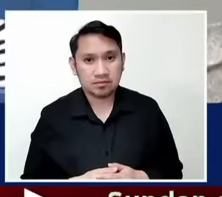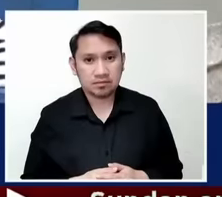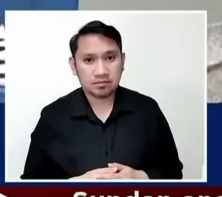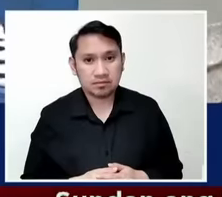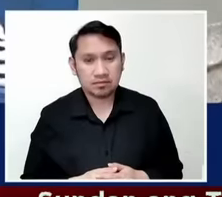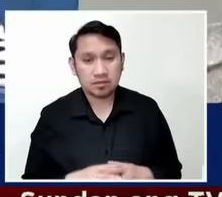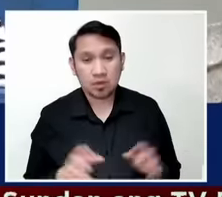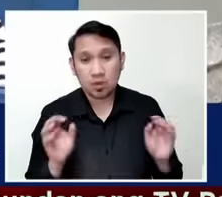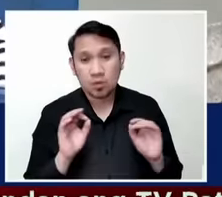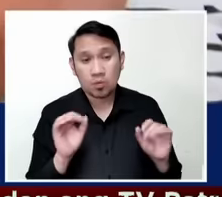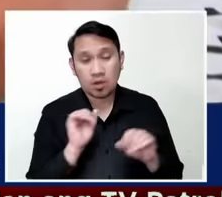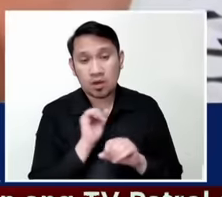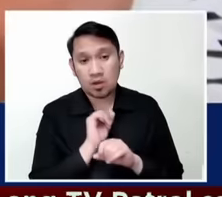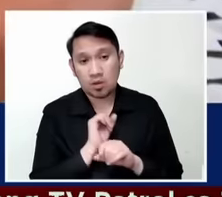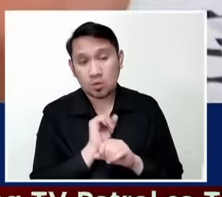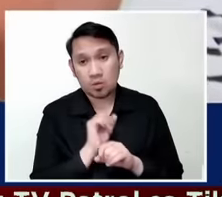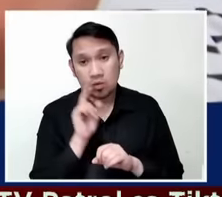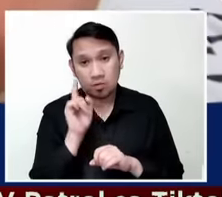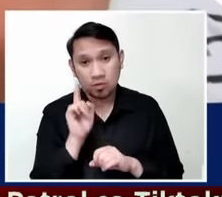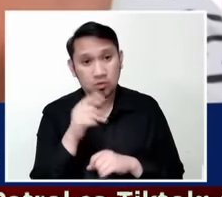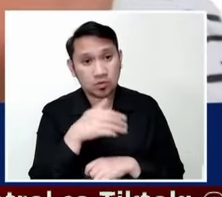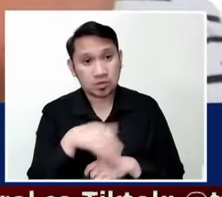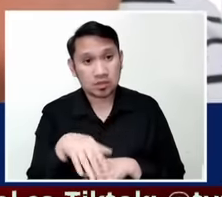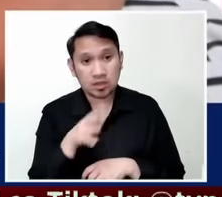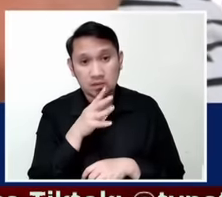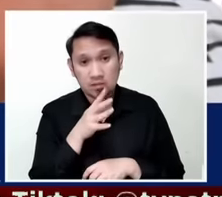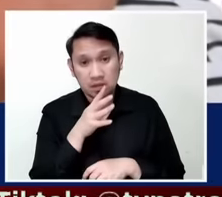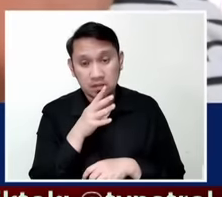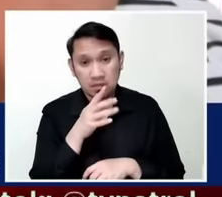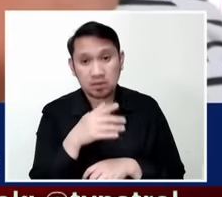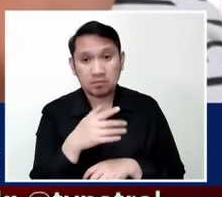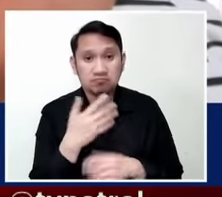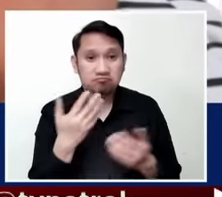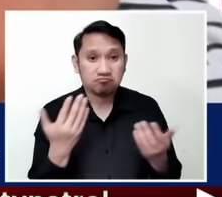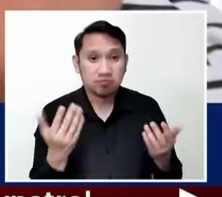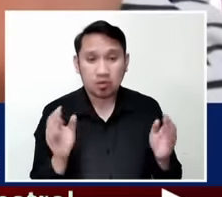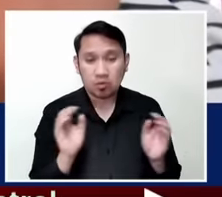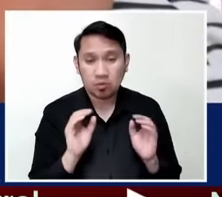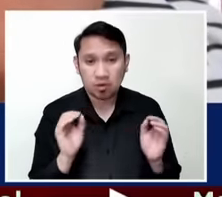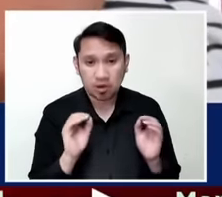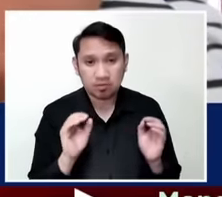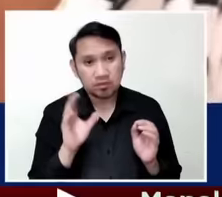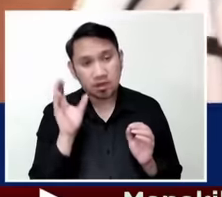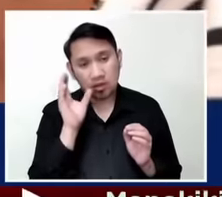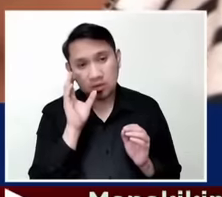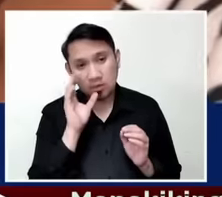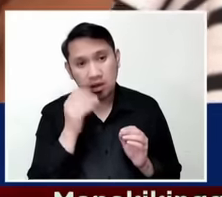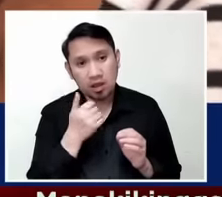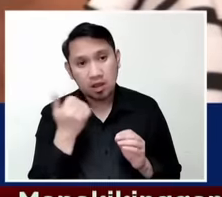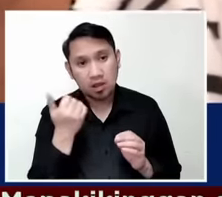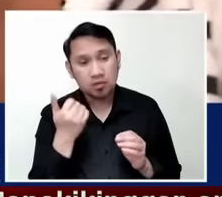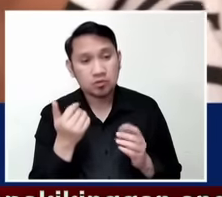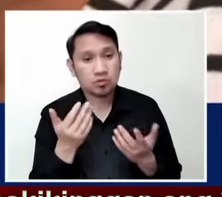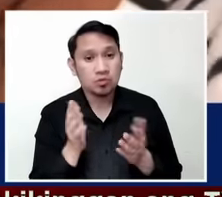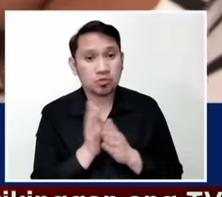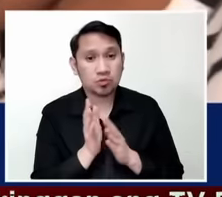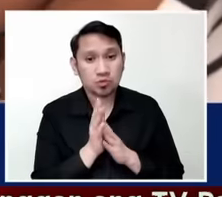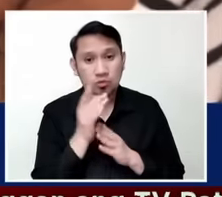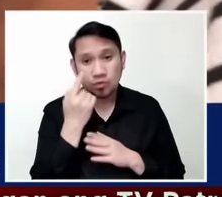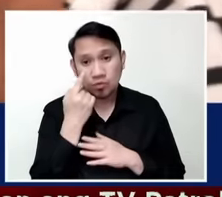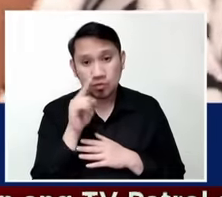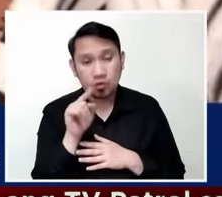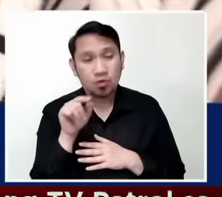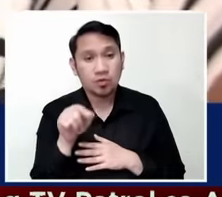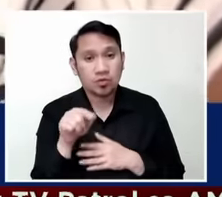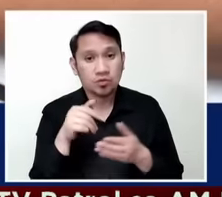Walang trabaho ang single mom na si Julie Ann Beldad, kaya naman wala siyang ibang pinipiling paaralan para sa kanyang mga anak kundi